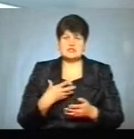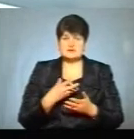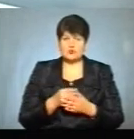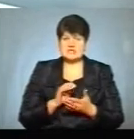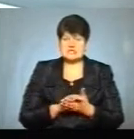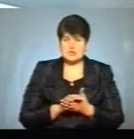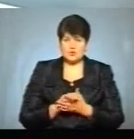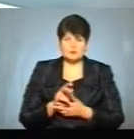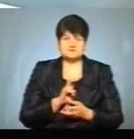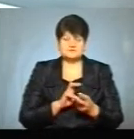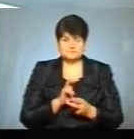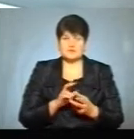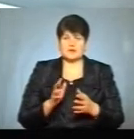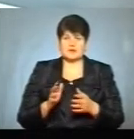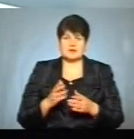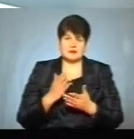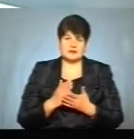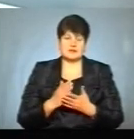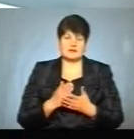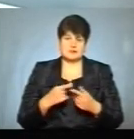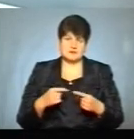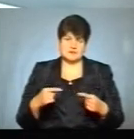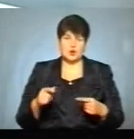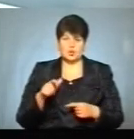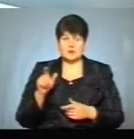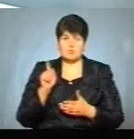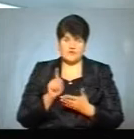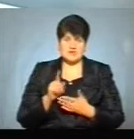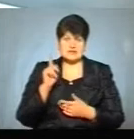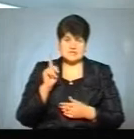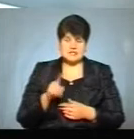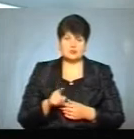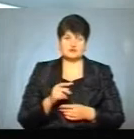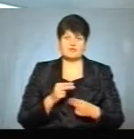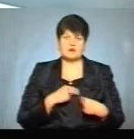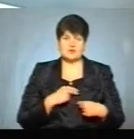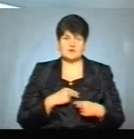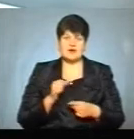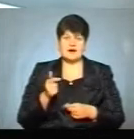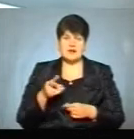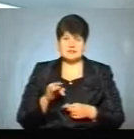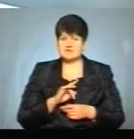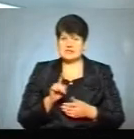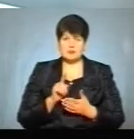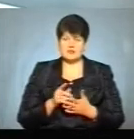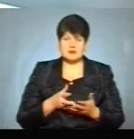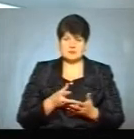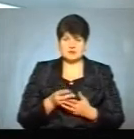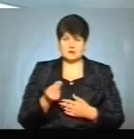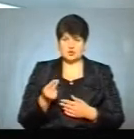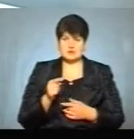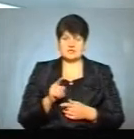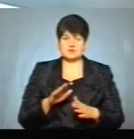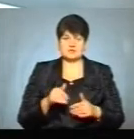тому числі через службу зайнятості. Є і кадрові агенції, але люди повинні знати, що в кадрових агенціях вони не повинні платити ніякі кошти за те, що їм